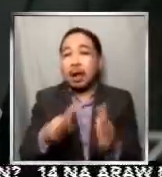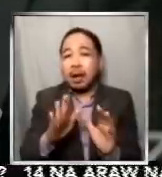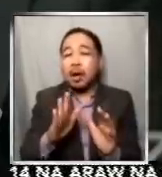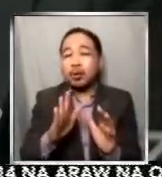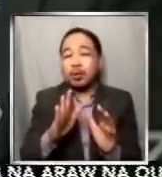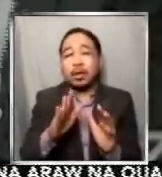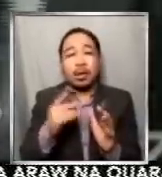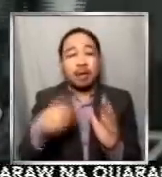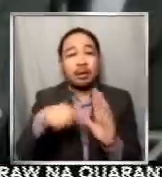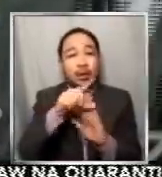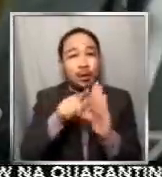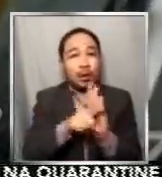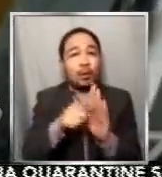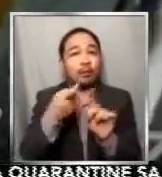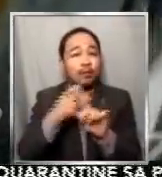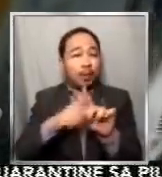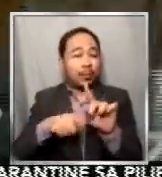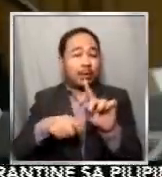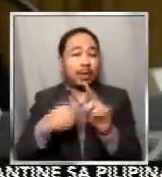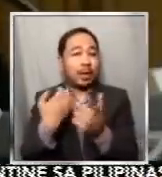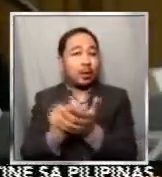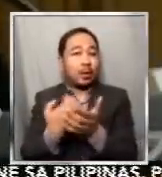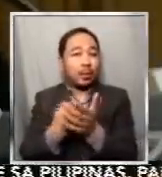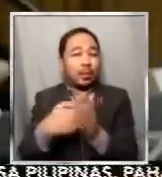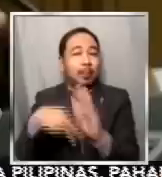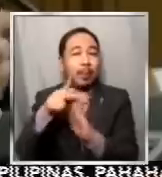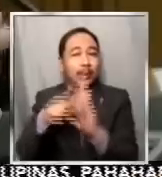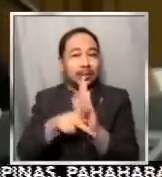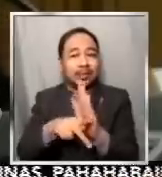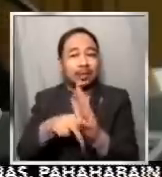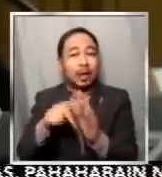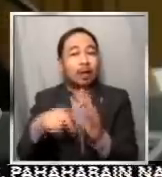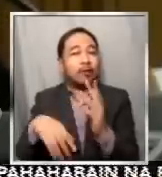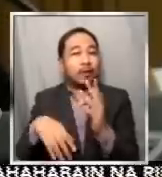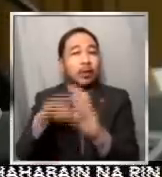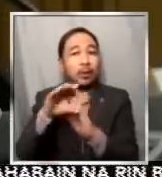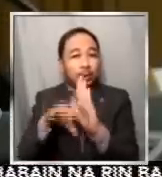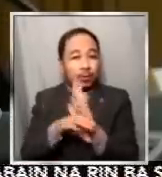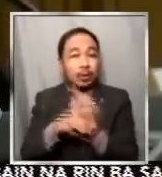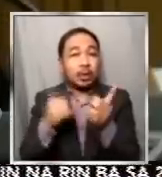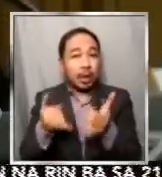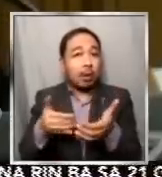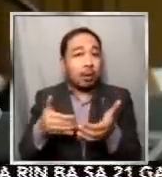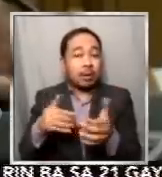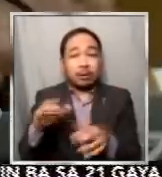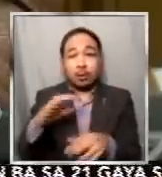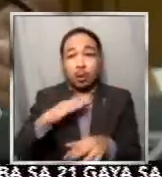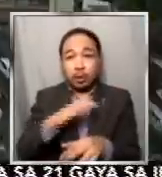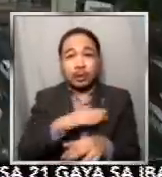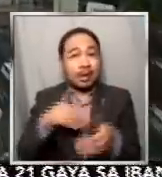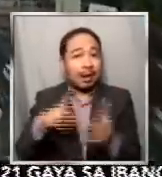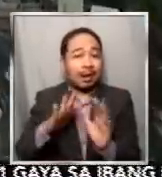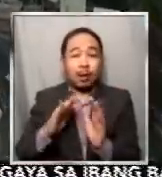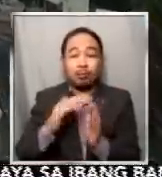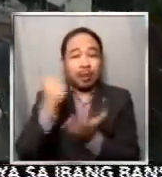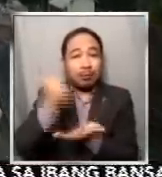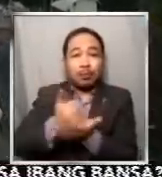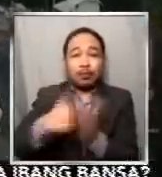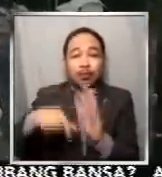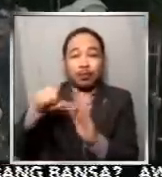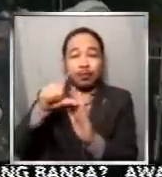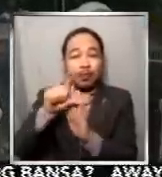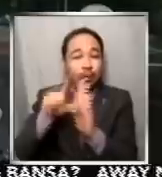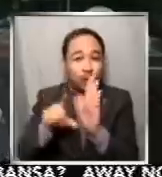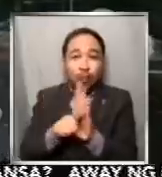provisions ng saligang batas. Sa ganitong paraan, malaya na ang Kongreso na magpasa ng batas para mabuksan sa mga banyaga ang mga industriyang